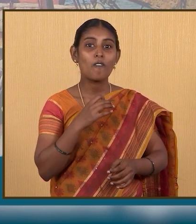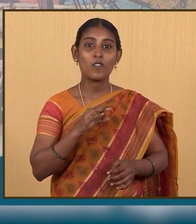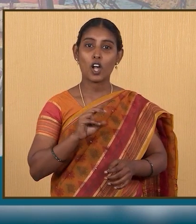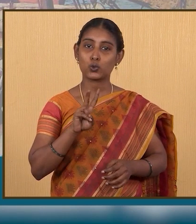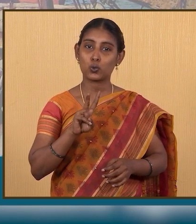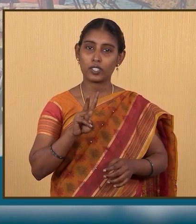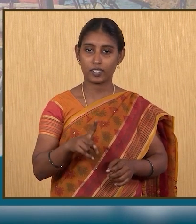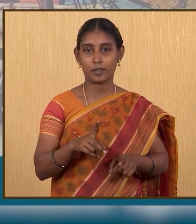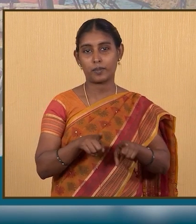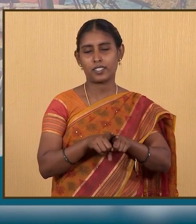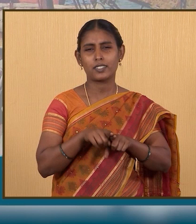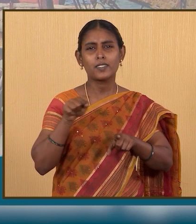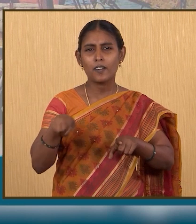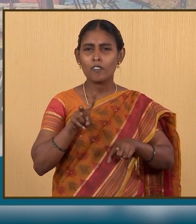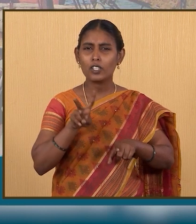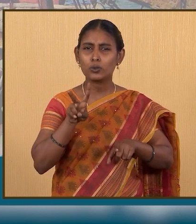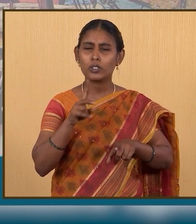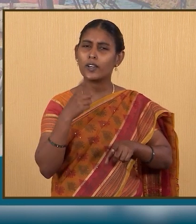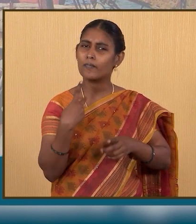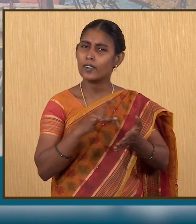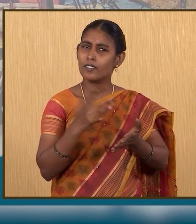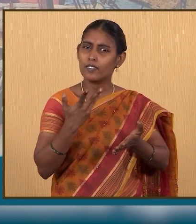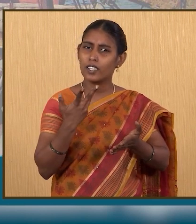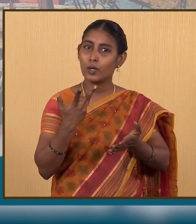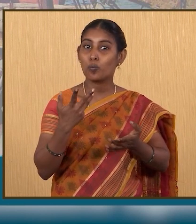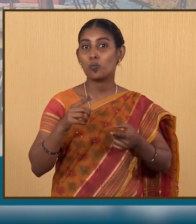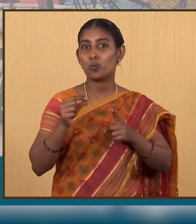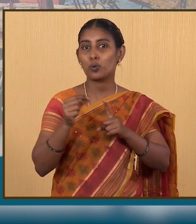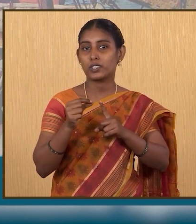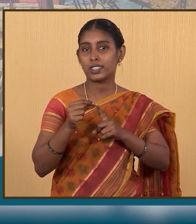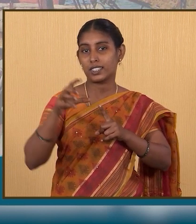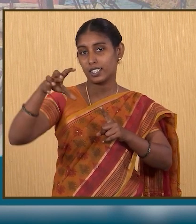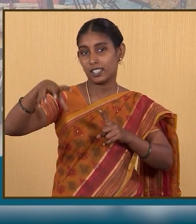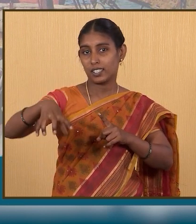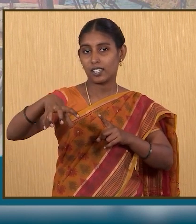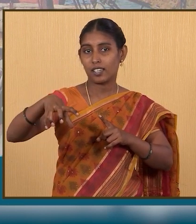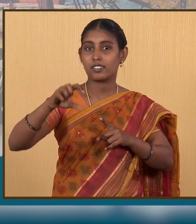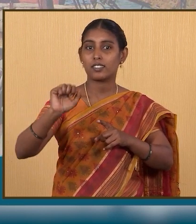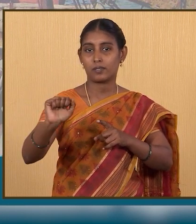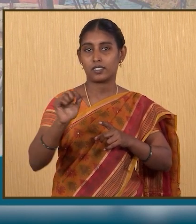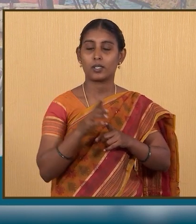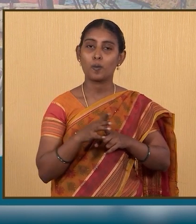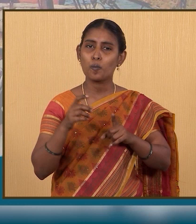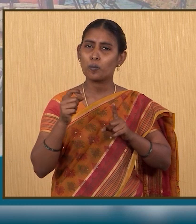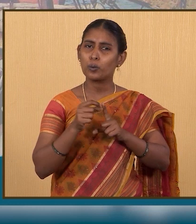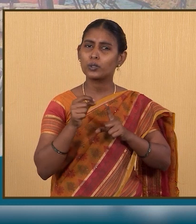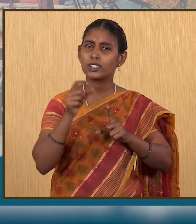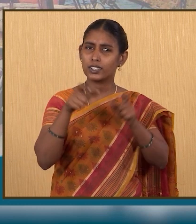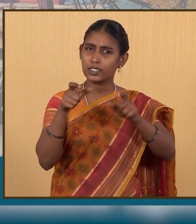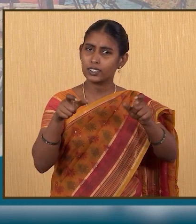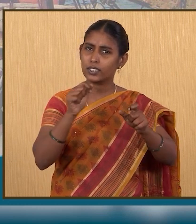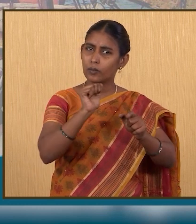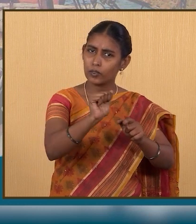வாஸ்கோடகாமா. சரி, வாஸ்கோடகாமா எந்த நாட்டை சேர்ந்தவர்? போர்ச்சுகீசிய நாட்டை சேர்ந்தவர். சரி, இந்த